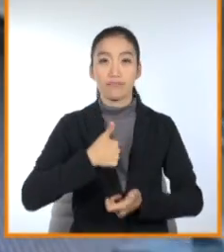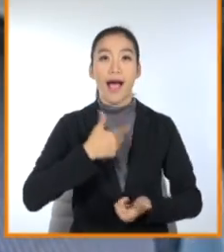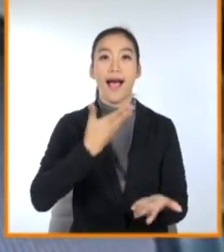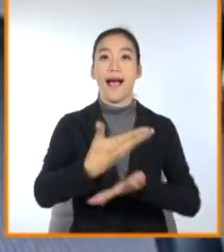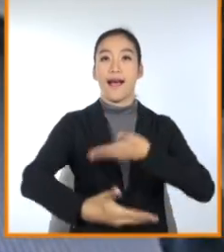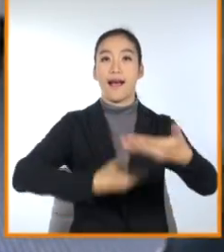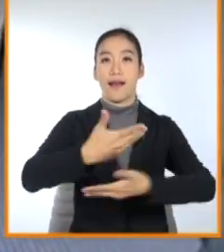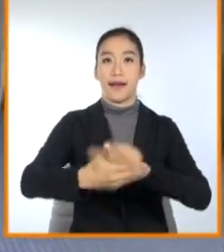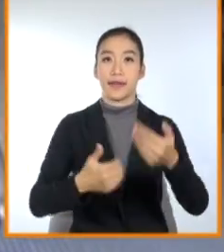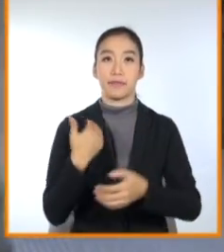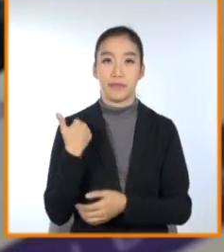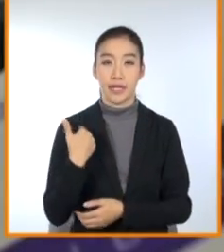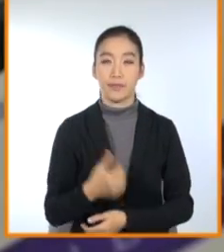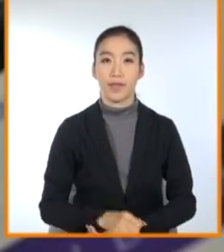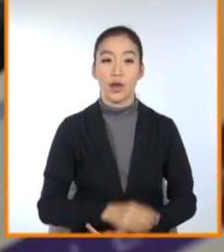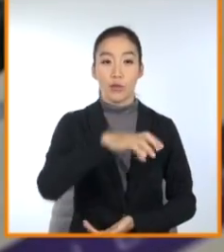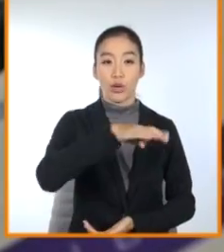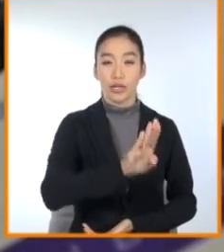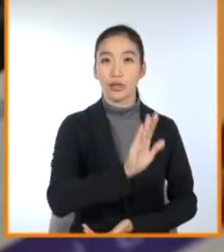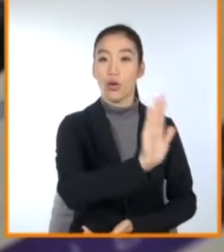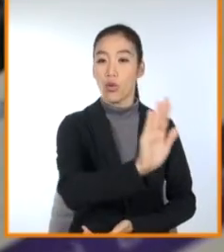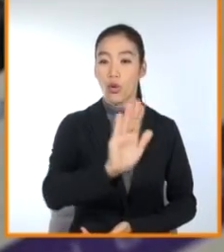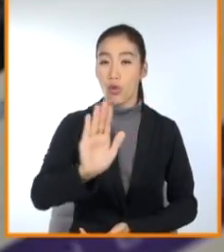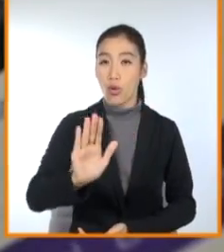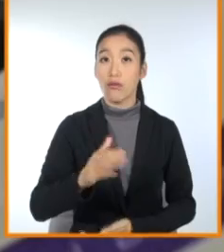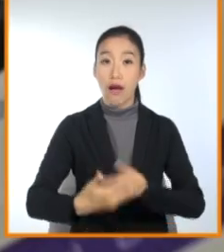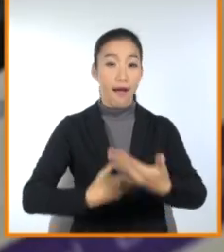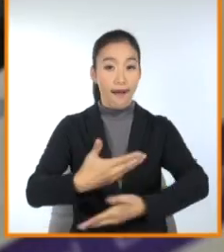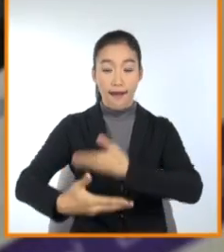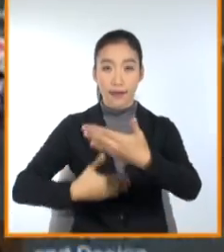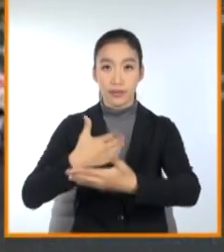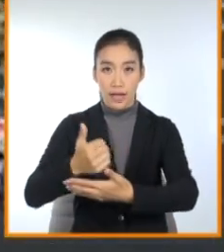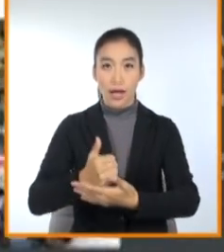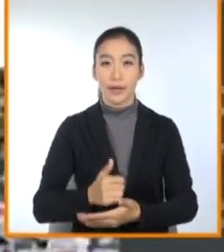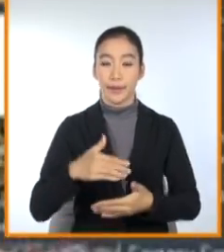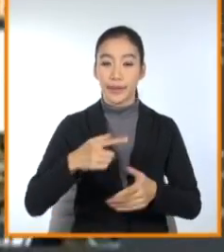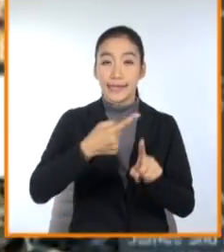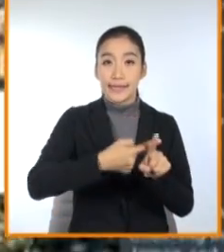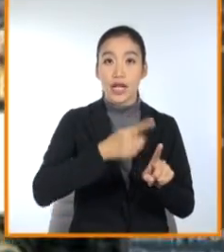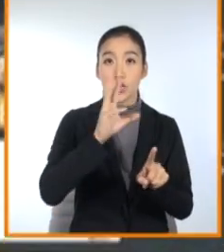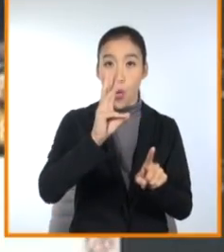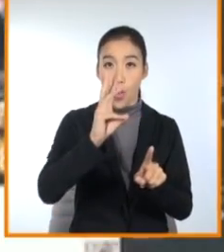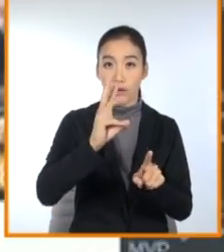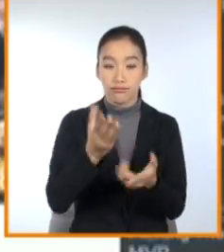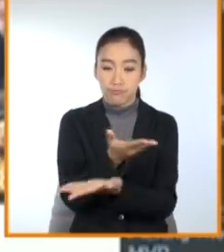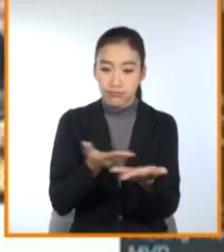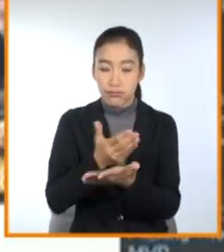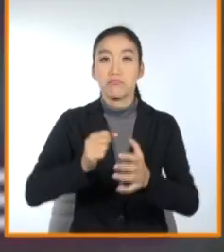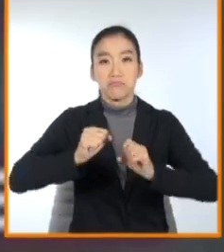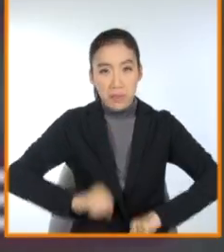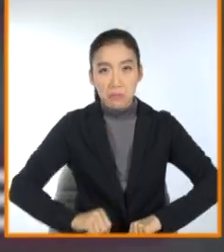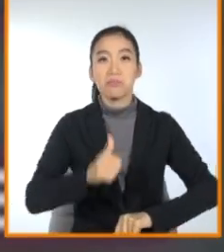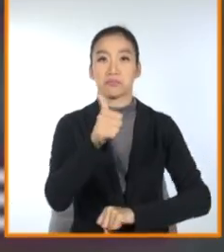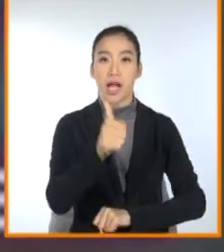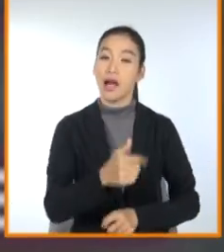ข้อเสนอของบริษัทแต่ละแห่งทำให้ Yahoo สามารถบรรลุข้อตกลงได้ภายในเดือนมิถุนายนหรือกรกฎาคมซึ่งค